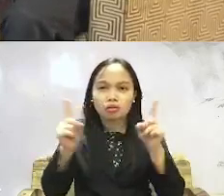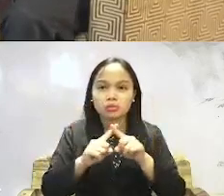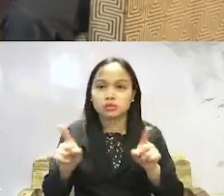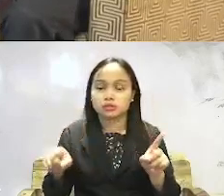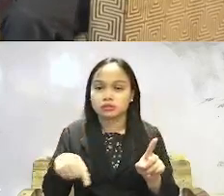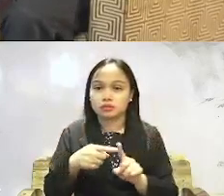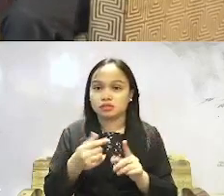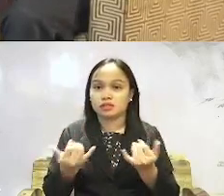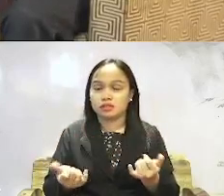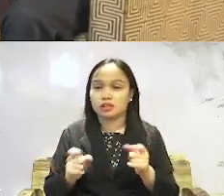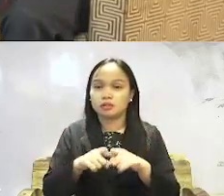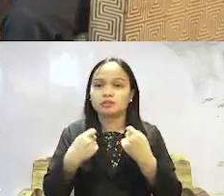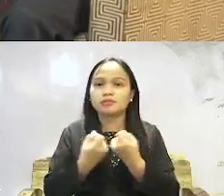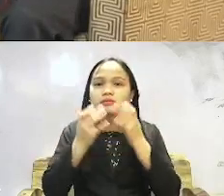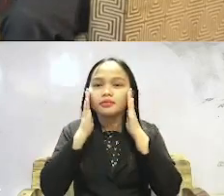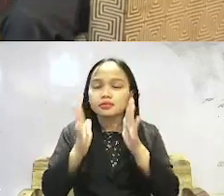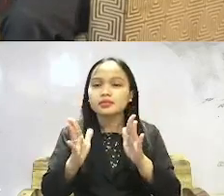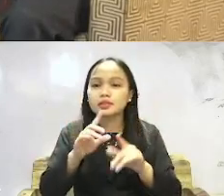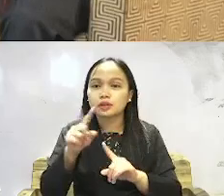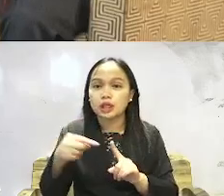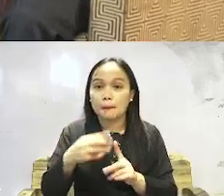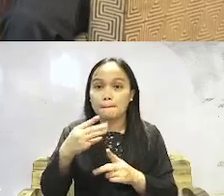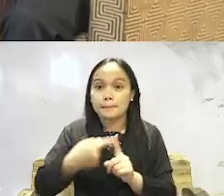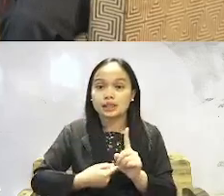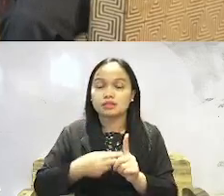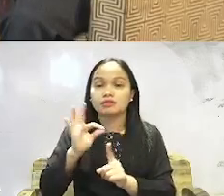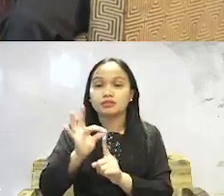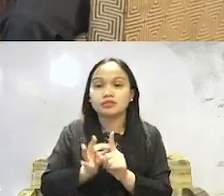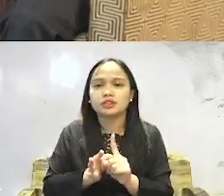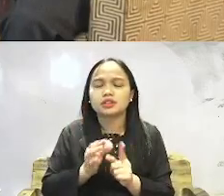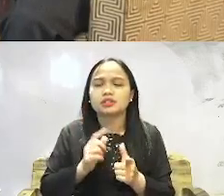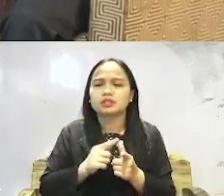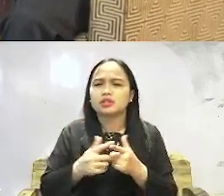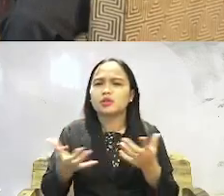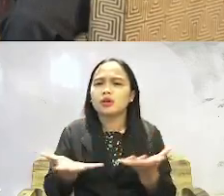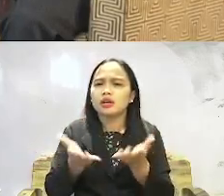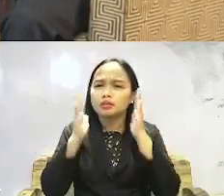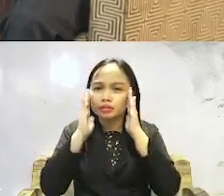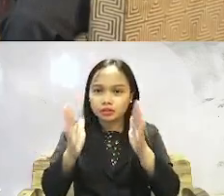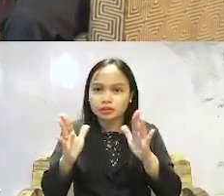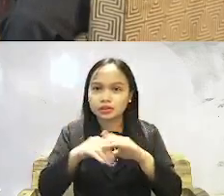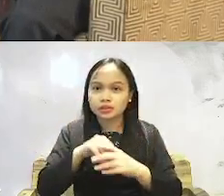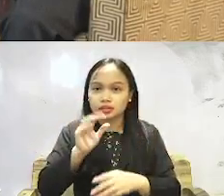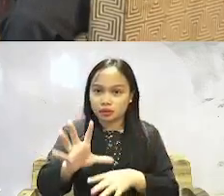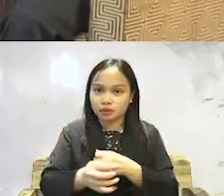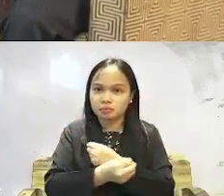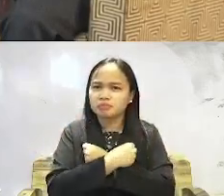yung focus. Nung dumating yung buwan ng Pebrero, nasaan na nakafocus yung pagmamahal natin?